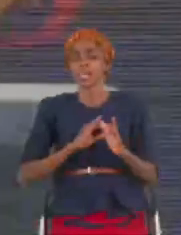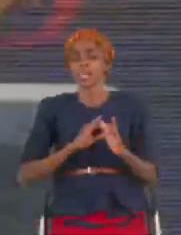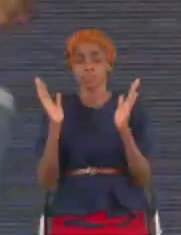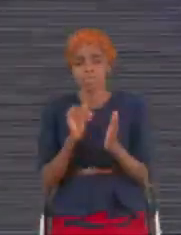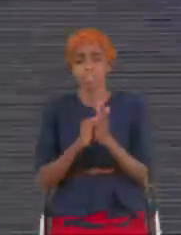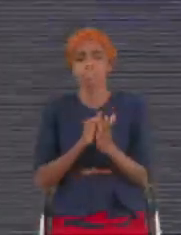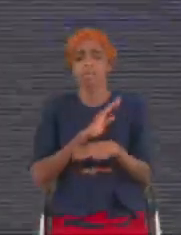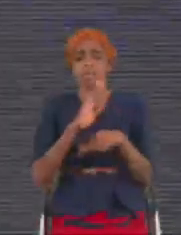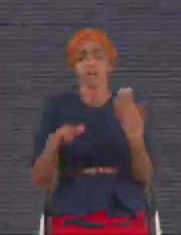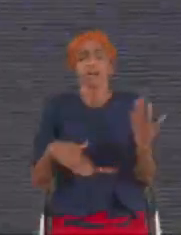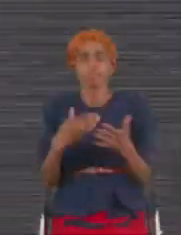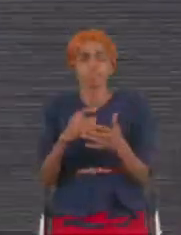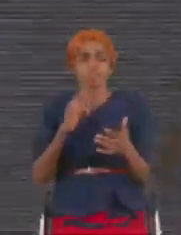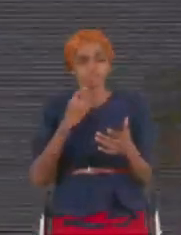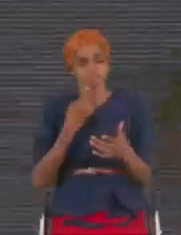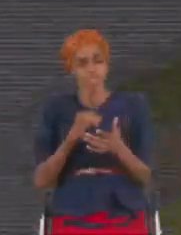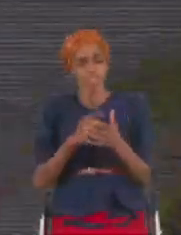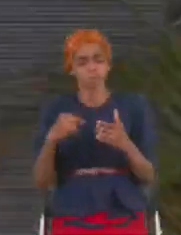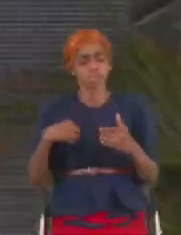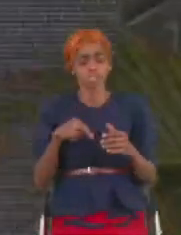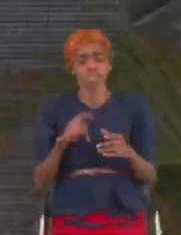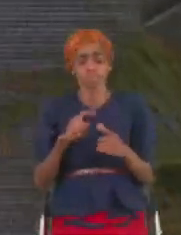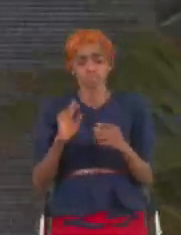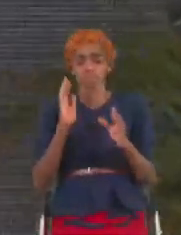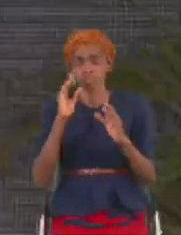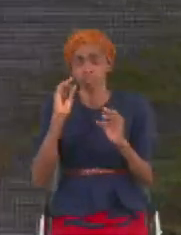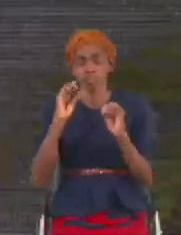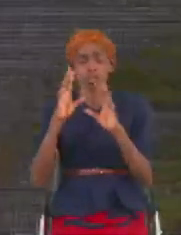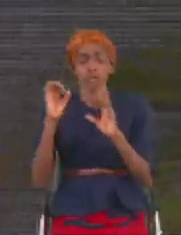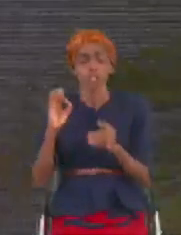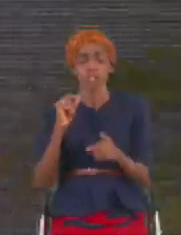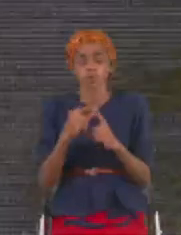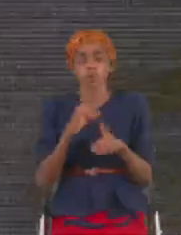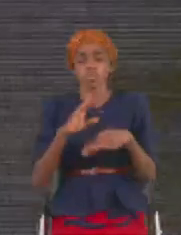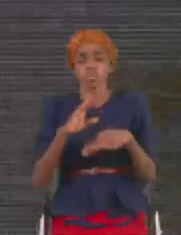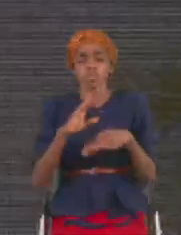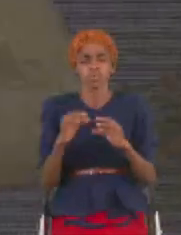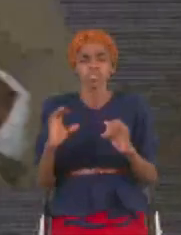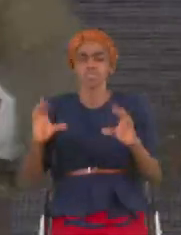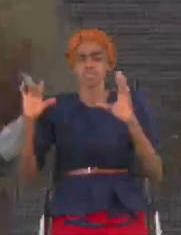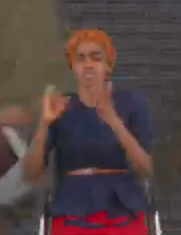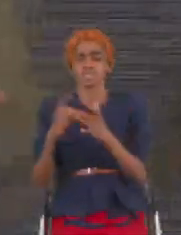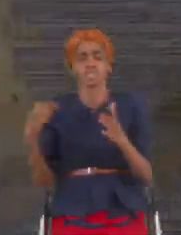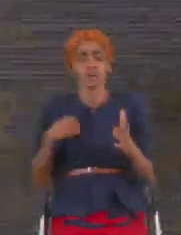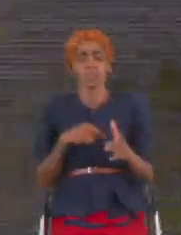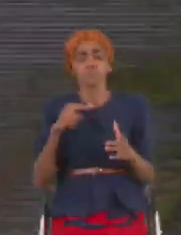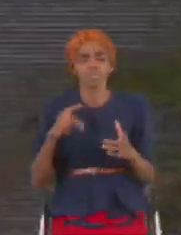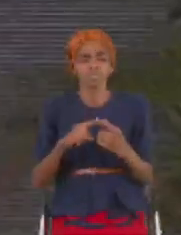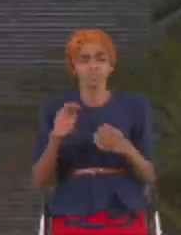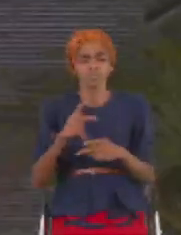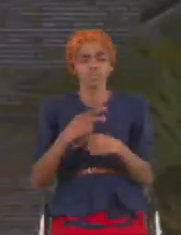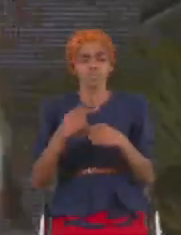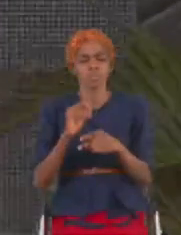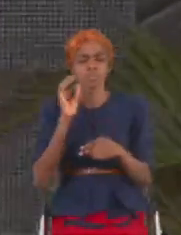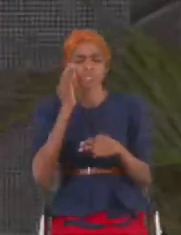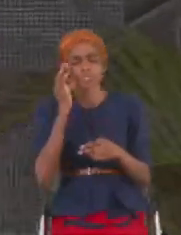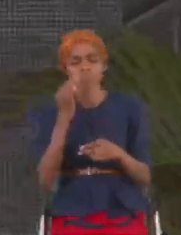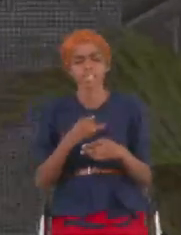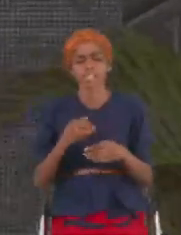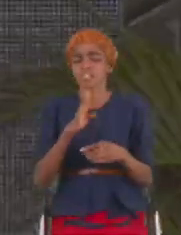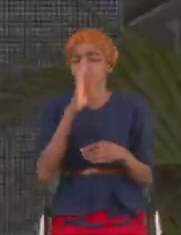couple intelligente qu'il nous faut penser à ta parole je prie toute la dédicace d'en avoir besoin pour produire des